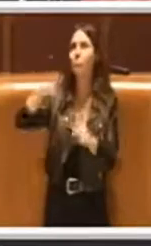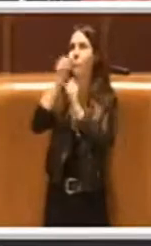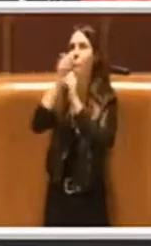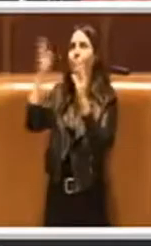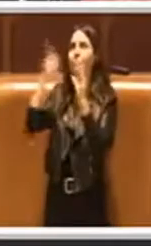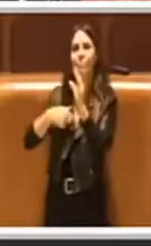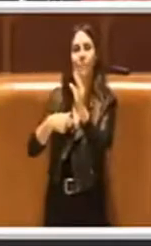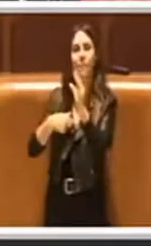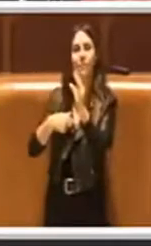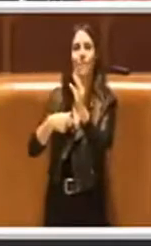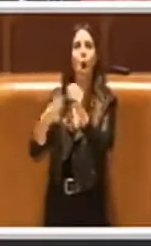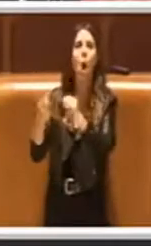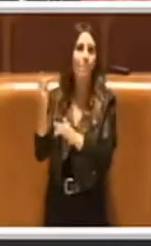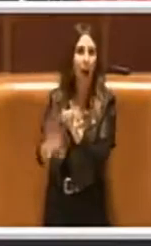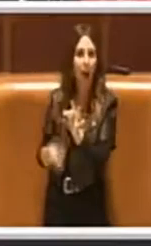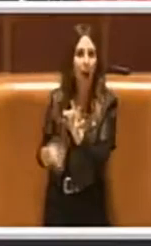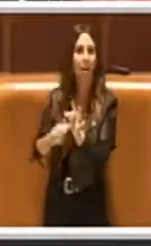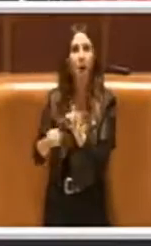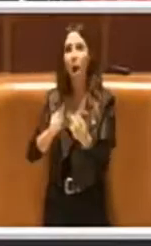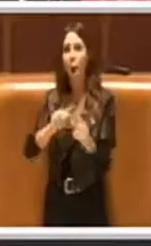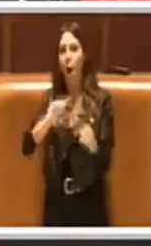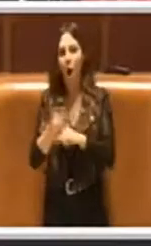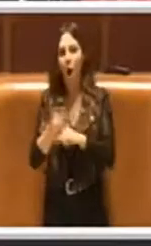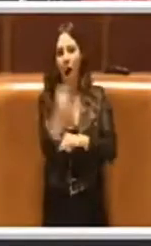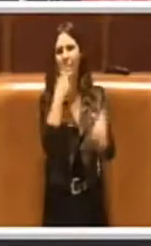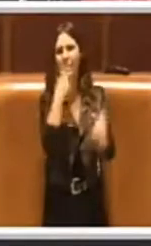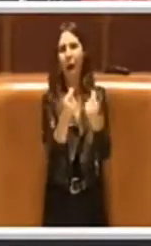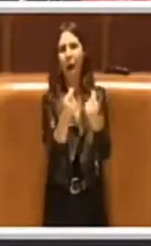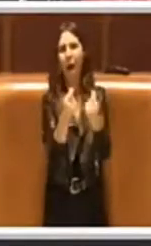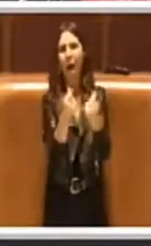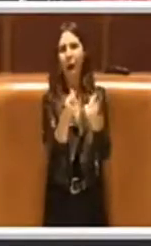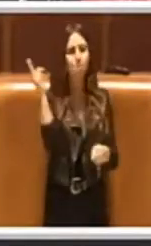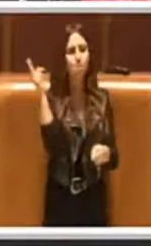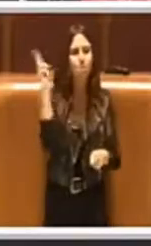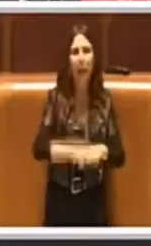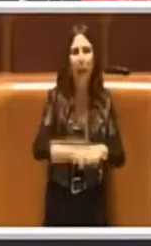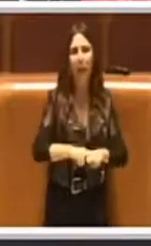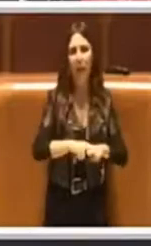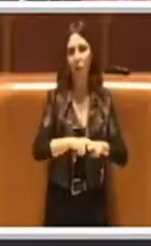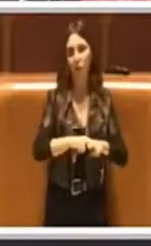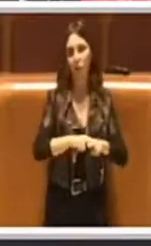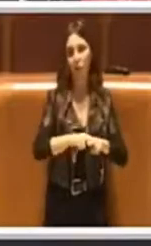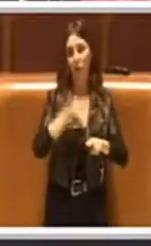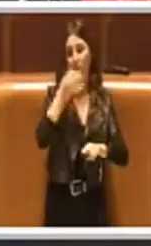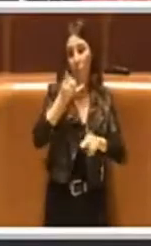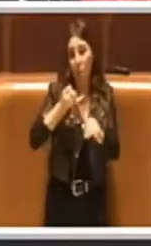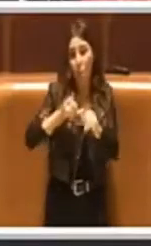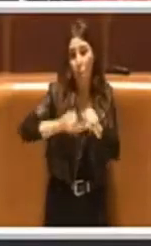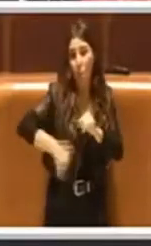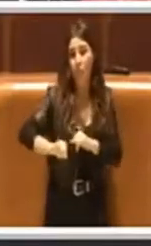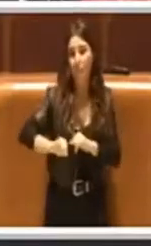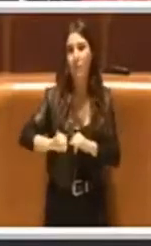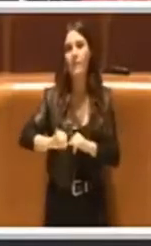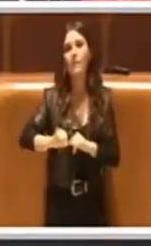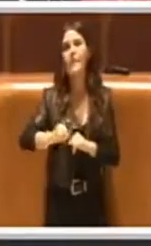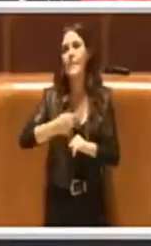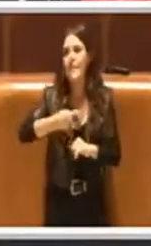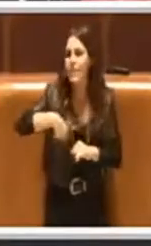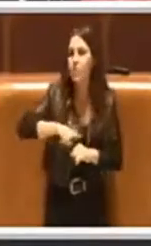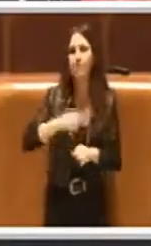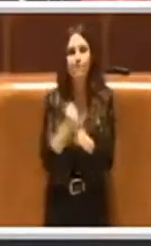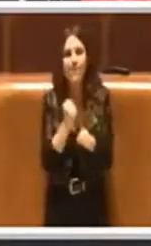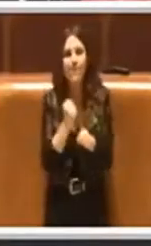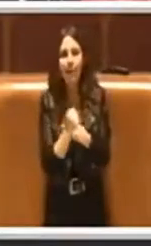un primo in un primo momento per cui alla fine ci siamo messi di lena io ringrazio